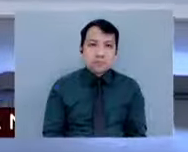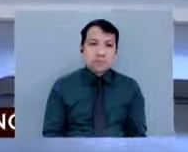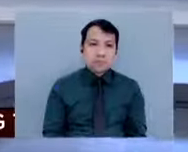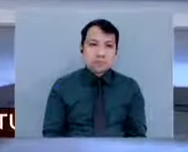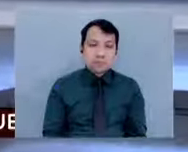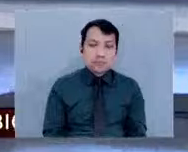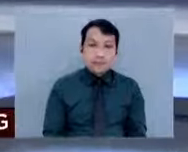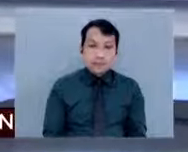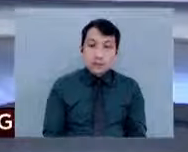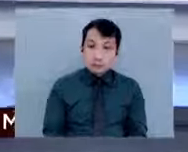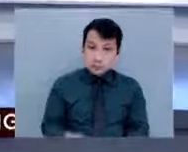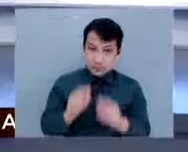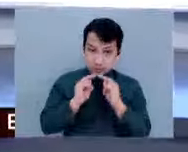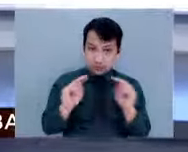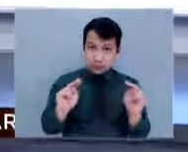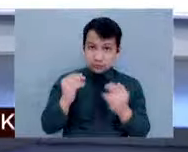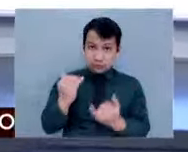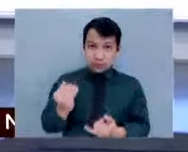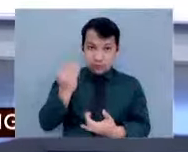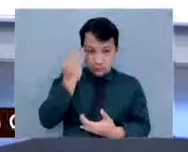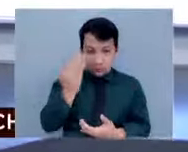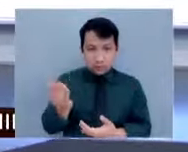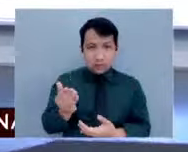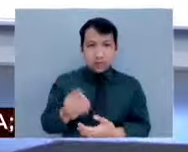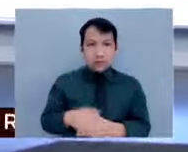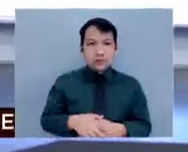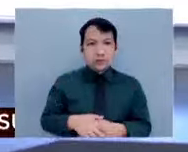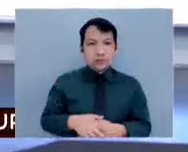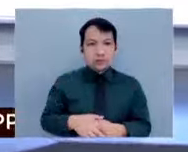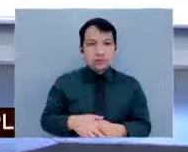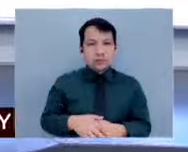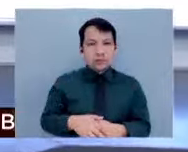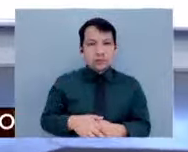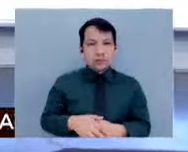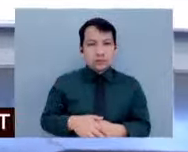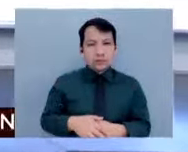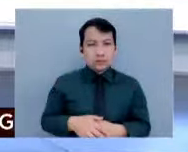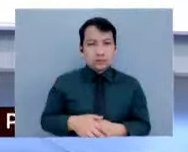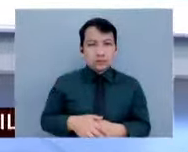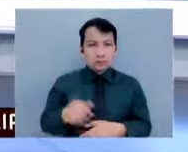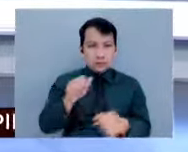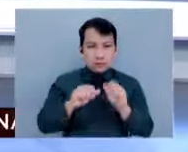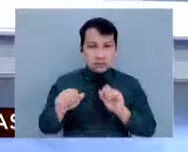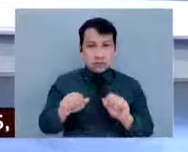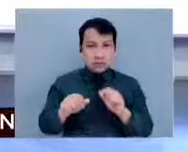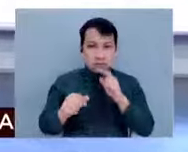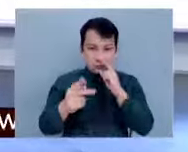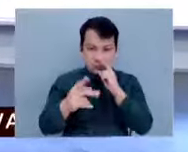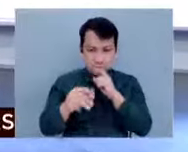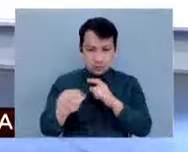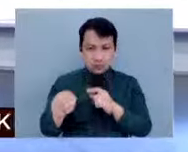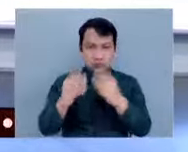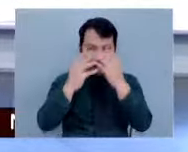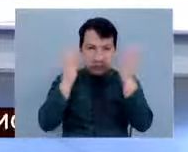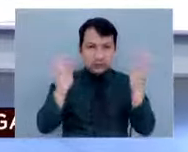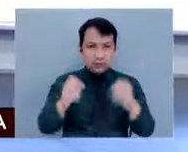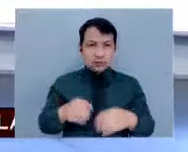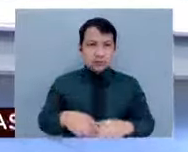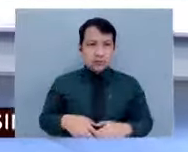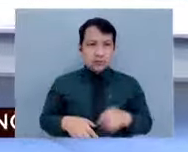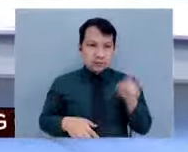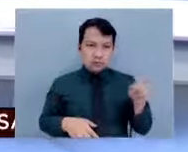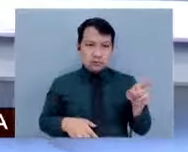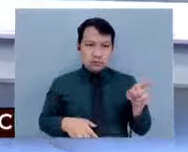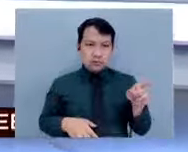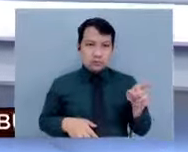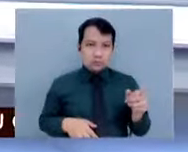Showbiz Tonight na tayo. Naimbyerna at pumatol na ang aktres na si Kim Molina sa mga nagsasabing mukhang kargador